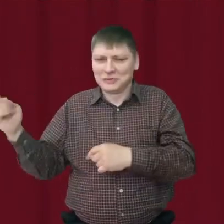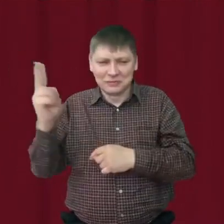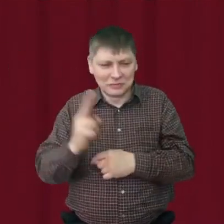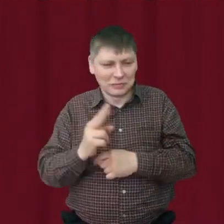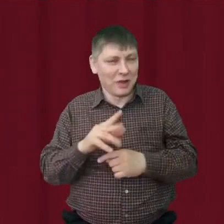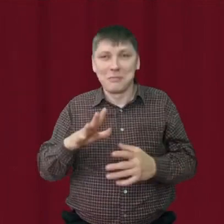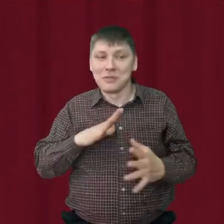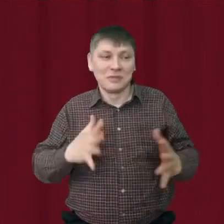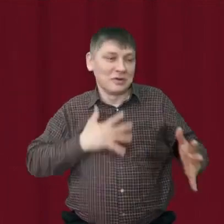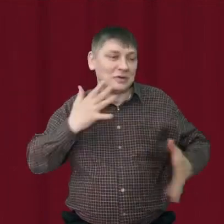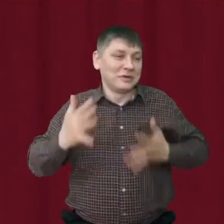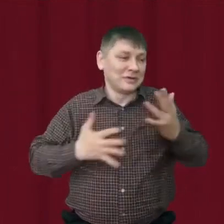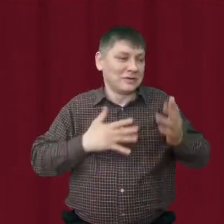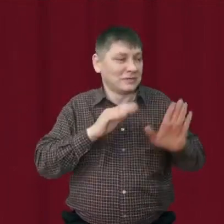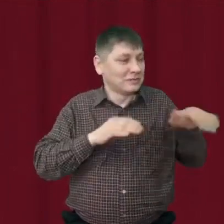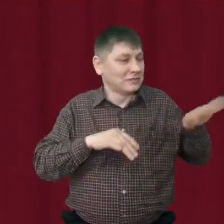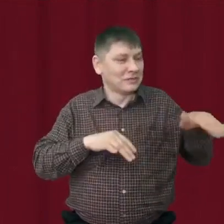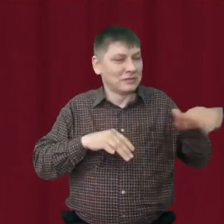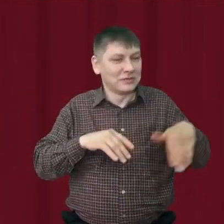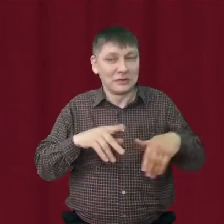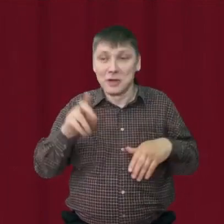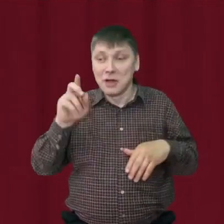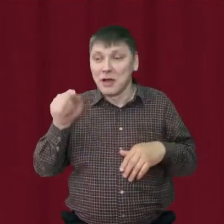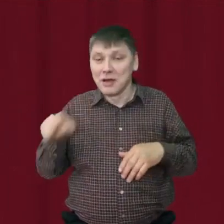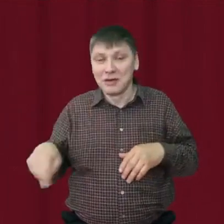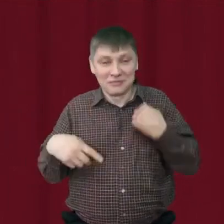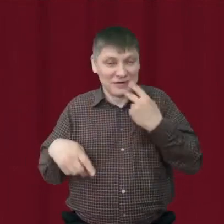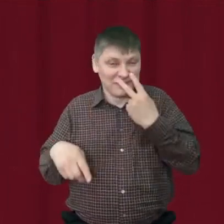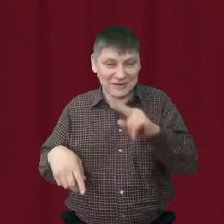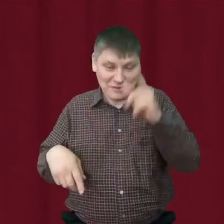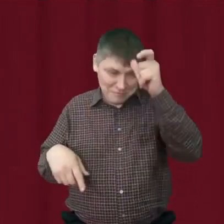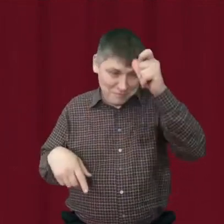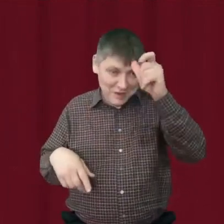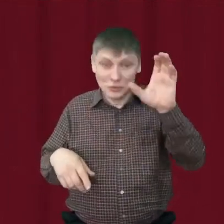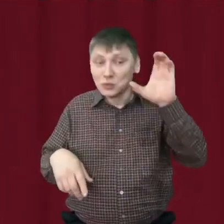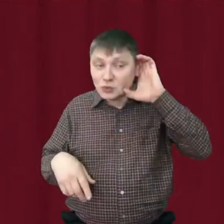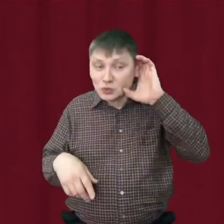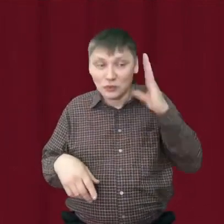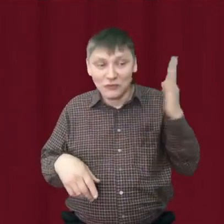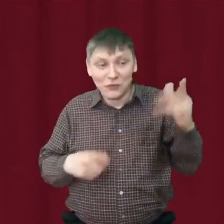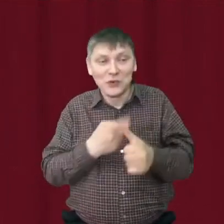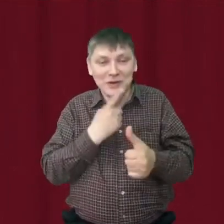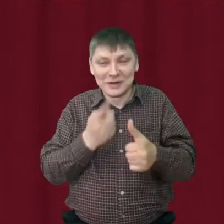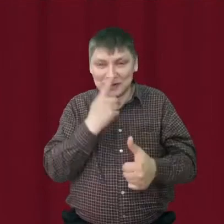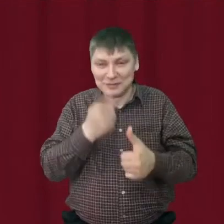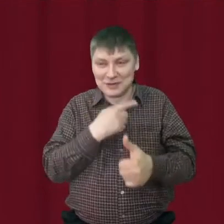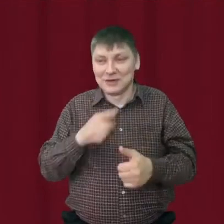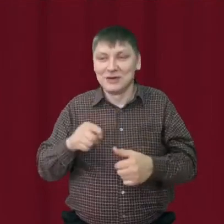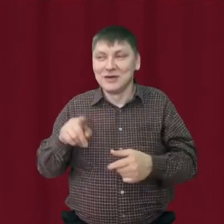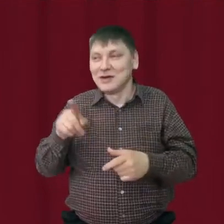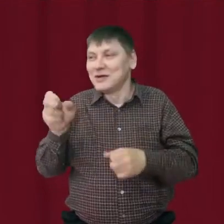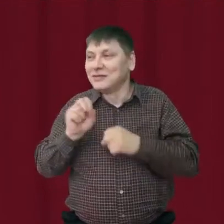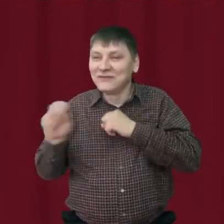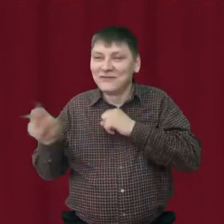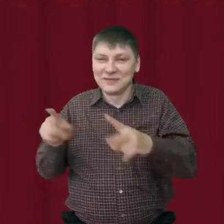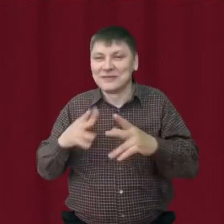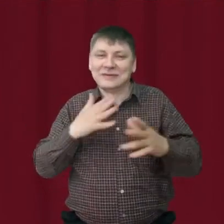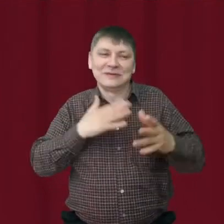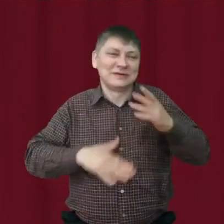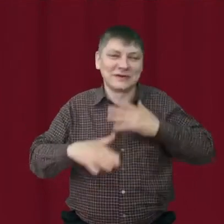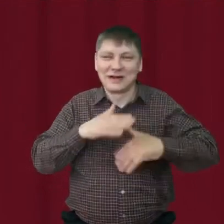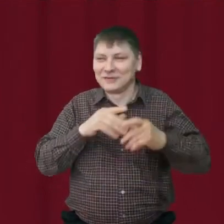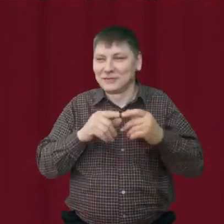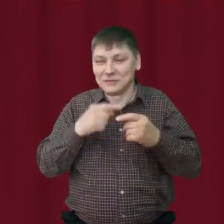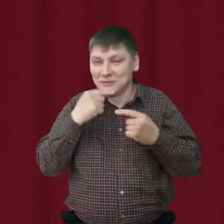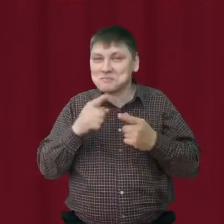были в восторге от того, что через них Бог совершал. Они говорят, и бесы твоему имени повинуются, и приходят другие какие-то действия